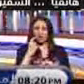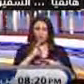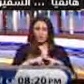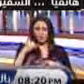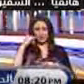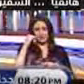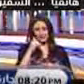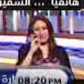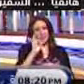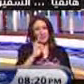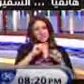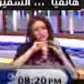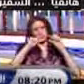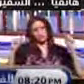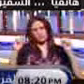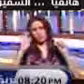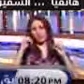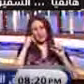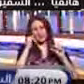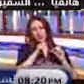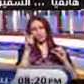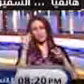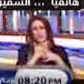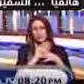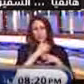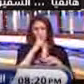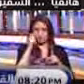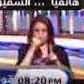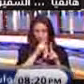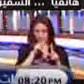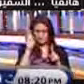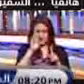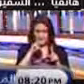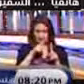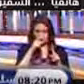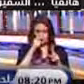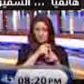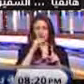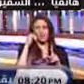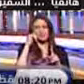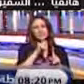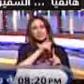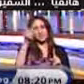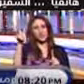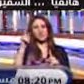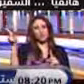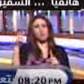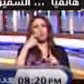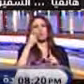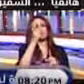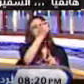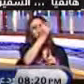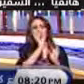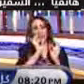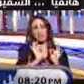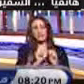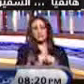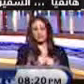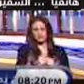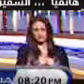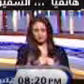ريت اديها لي هنزلها على الشاشة دلوقتي. لو تقولي الرقم كام سيد سفير؟ هقول لسعادتك رقم فاكس